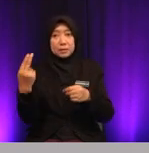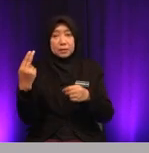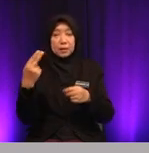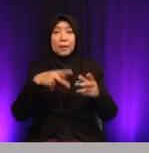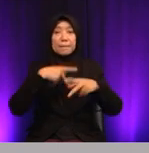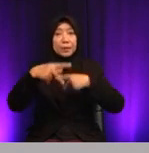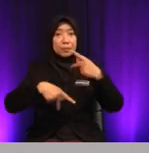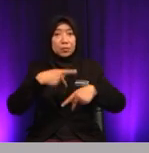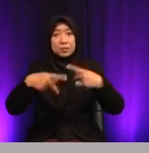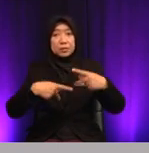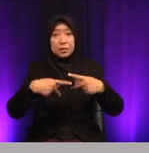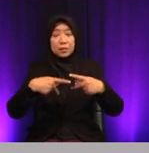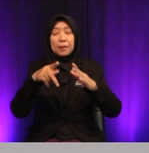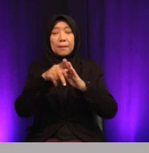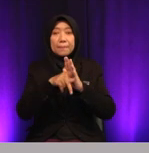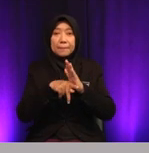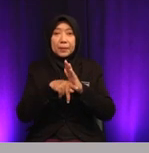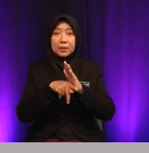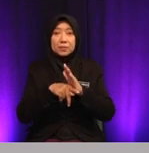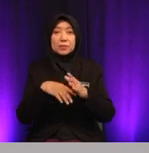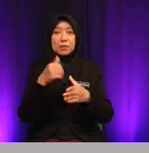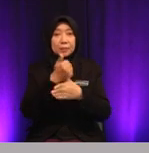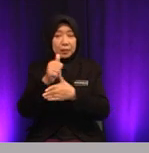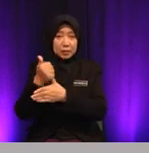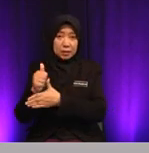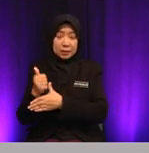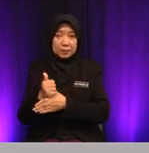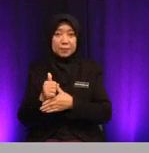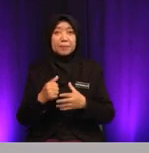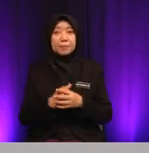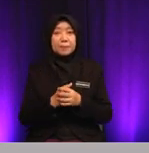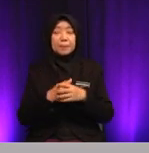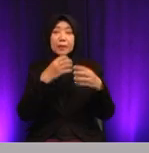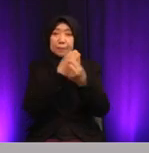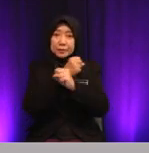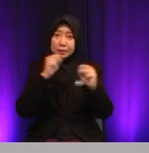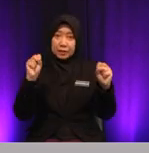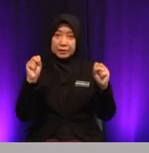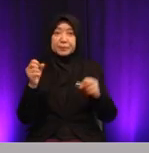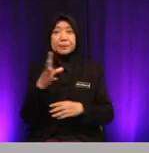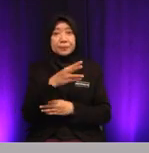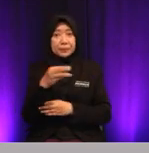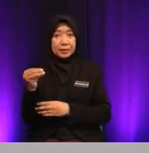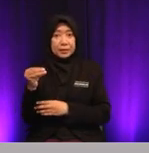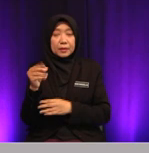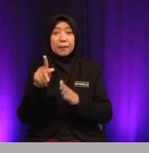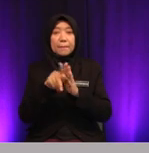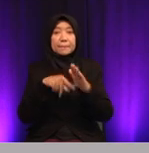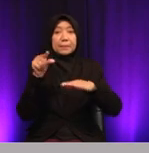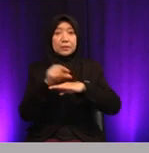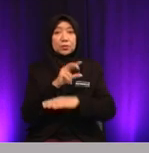pemrosesan pembungkusan pengagihan penyediaan dan penggunaan